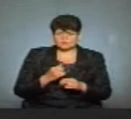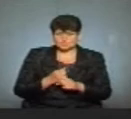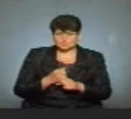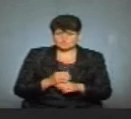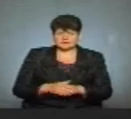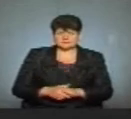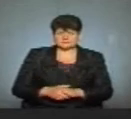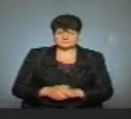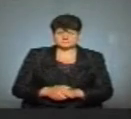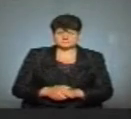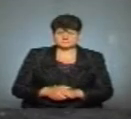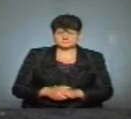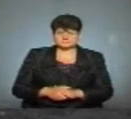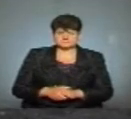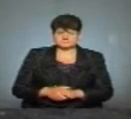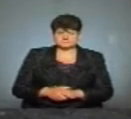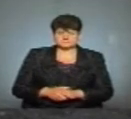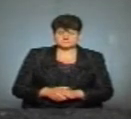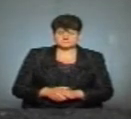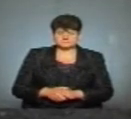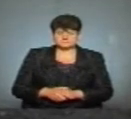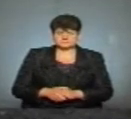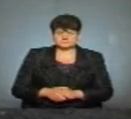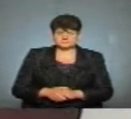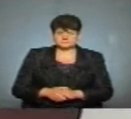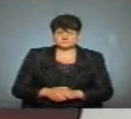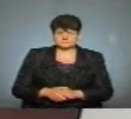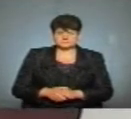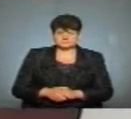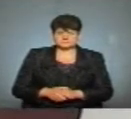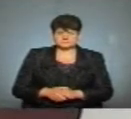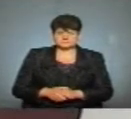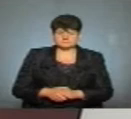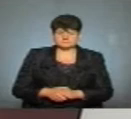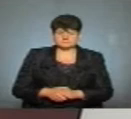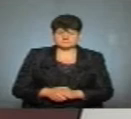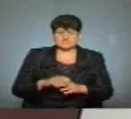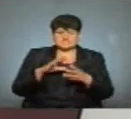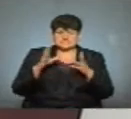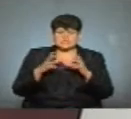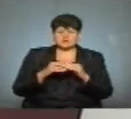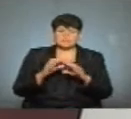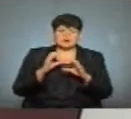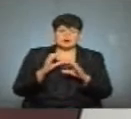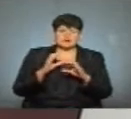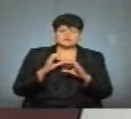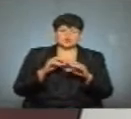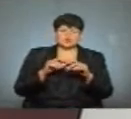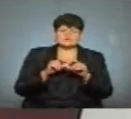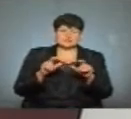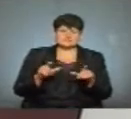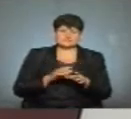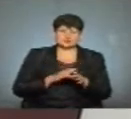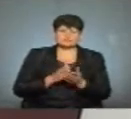Світлана Лазорик, Андрій Прокопів. Новини на Суспільному. Тернопіль. Загалом автостанція обслуговує